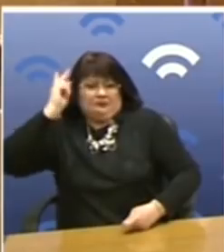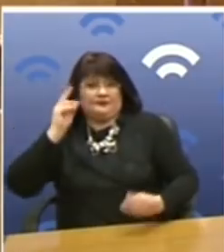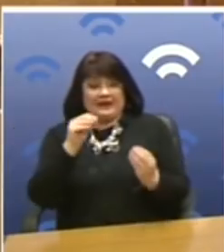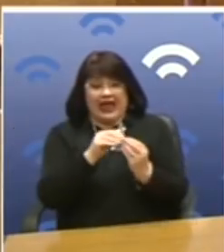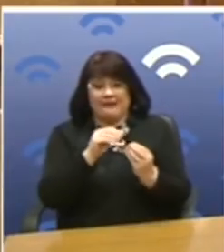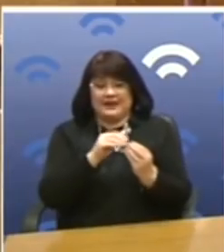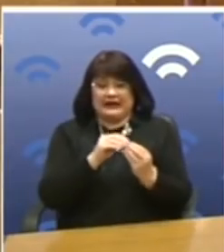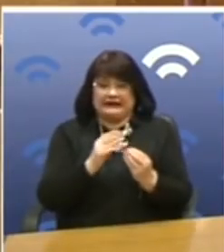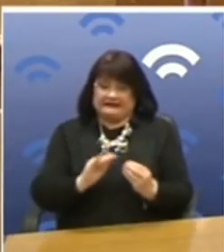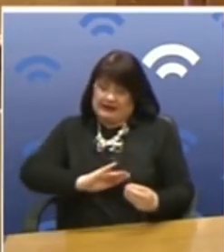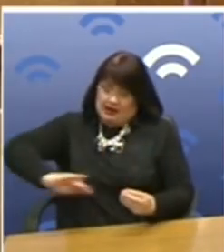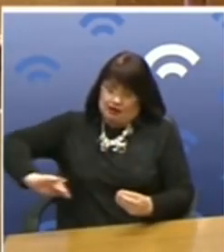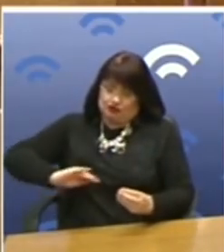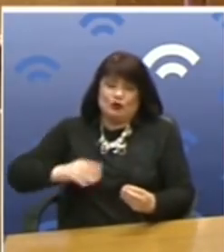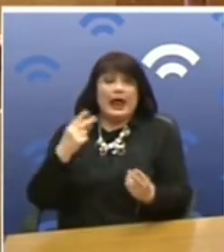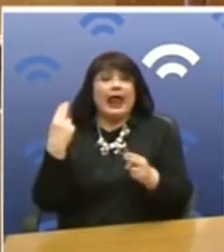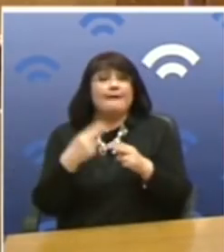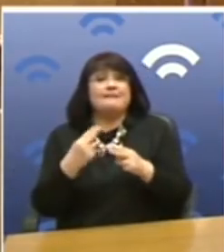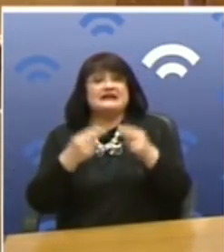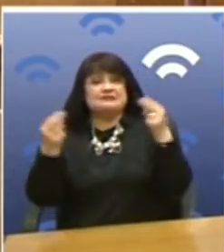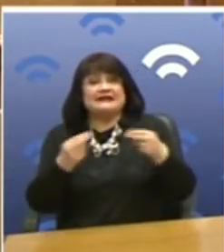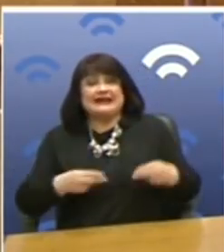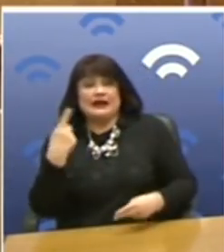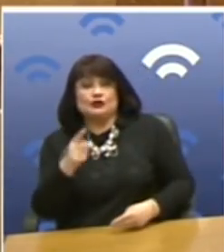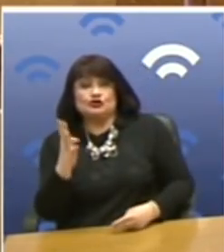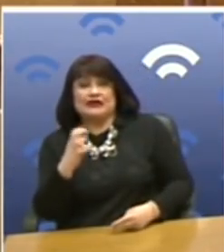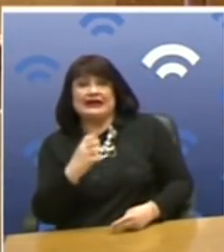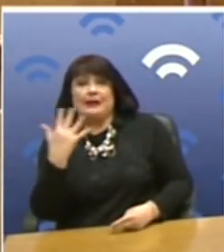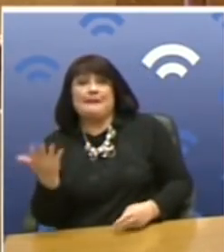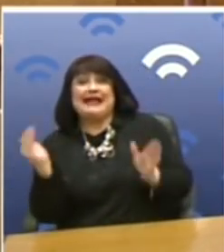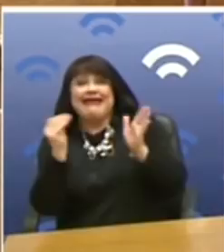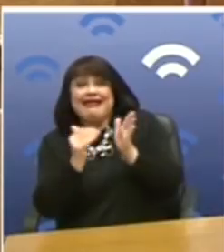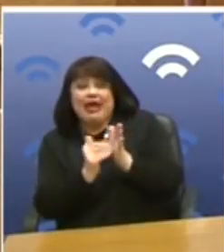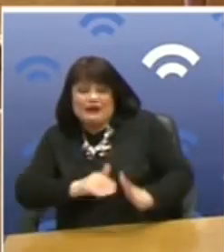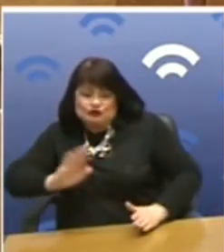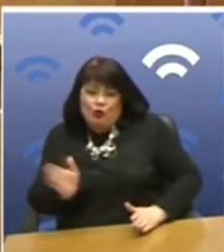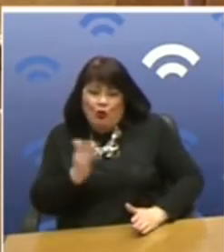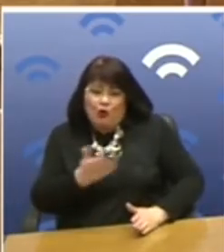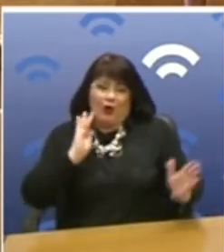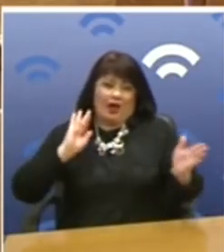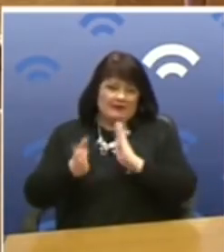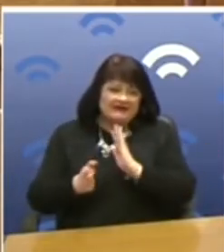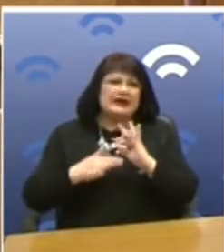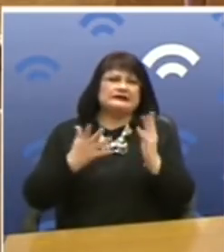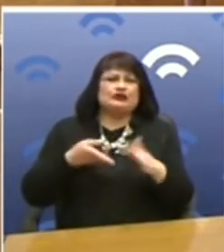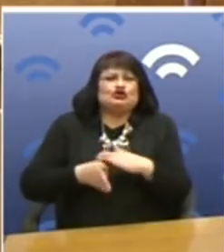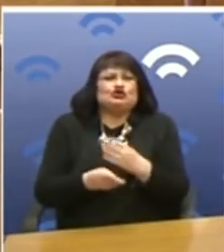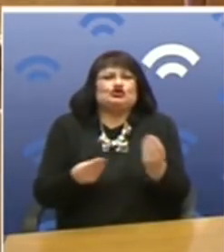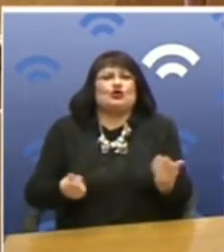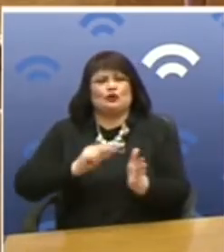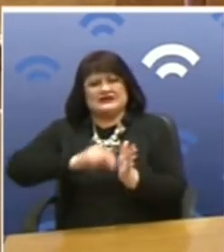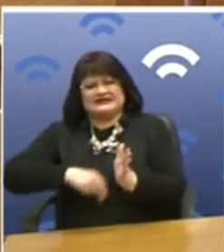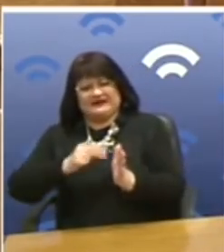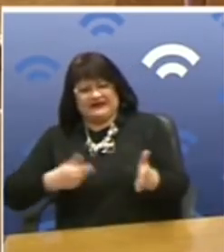στοιχεία, έγιναν πάνω από 145.000 απολύσεις. Είτε απευθείας, είτε με συμβάσεις